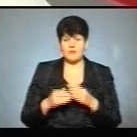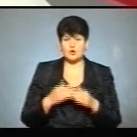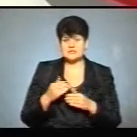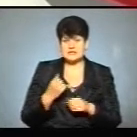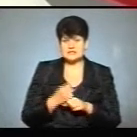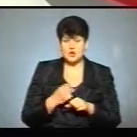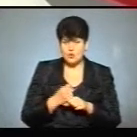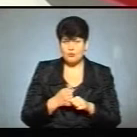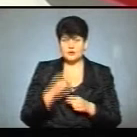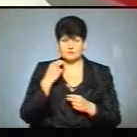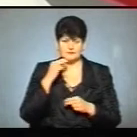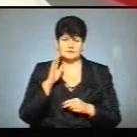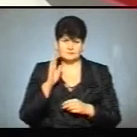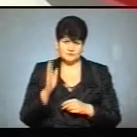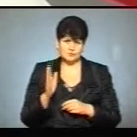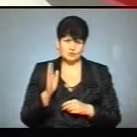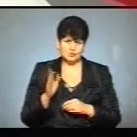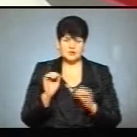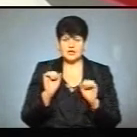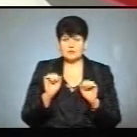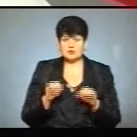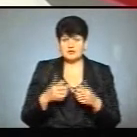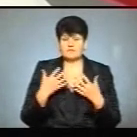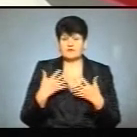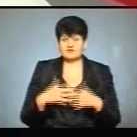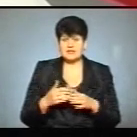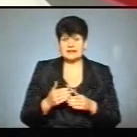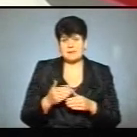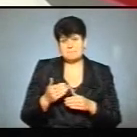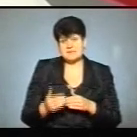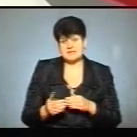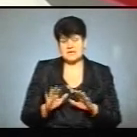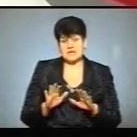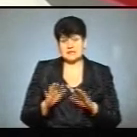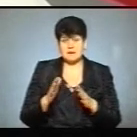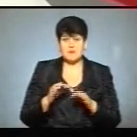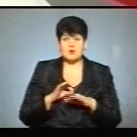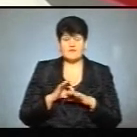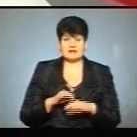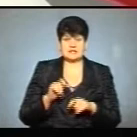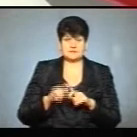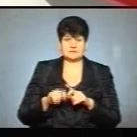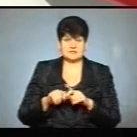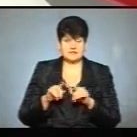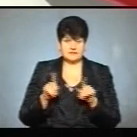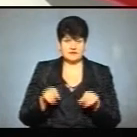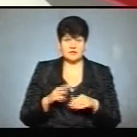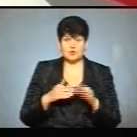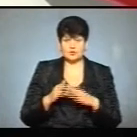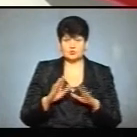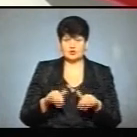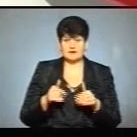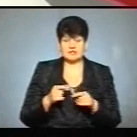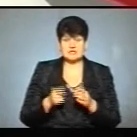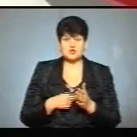роботи вдосконалення буде, і можливо вже на пізніх етапах проведення сертифікації будуть на руки видаватися